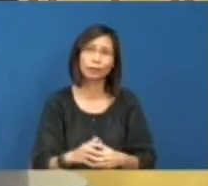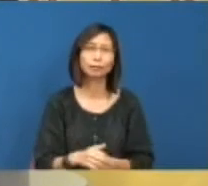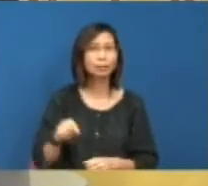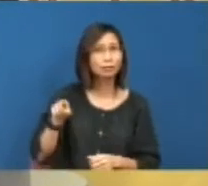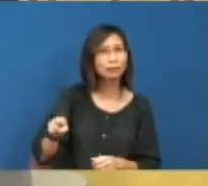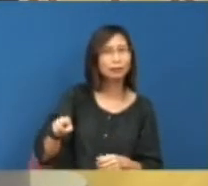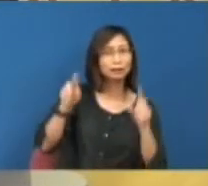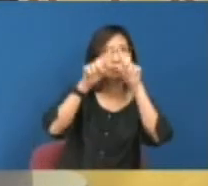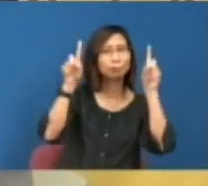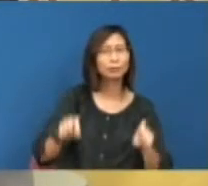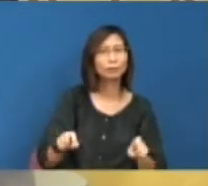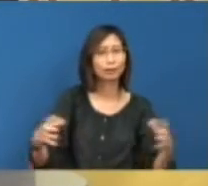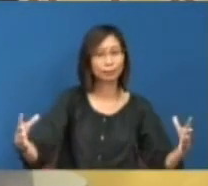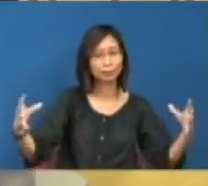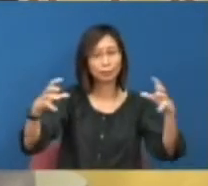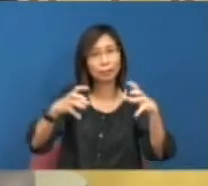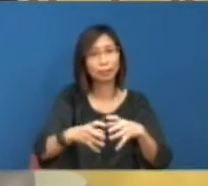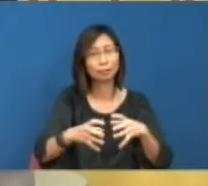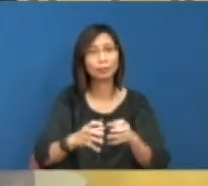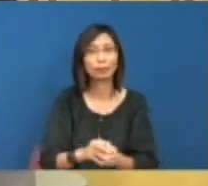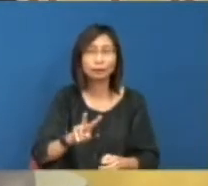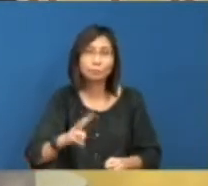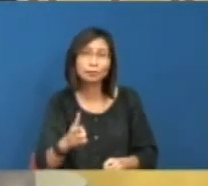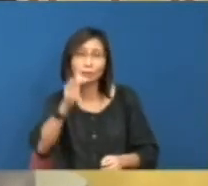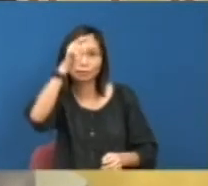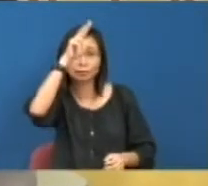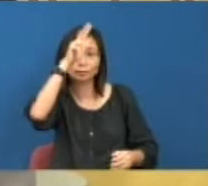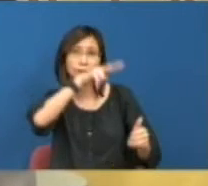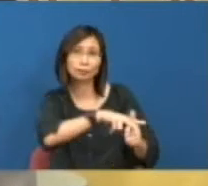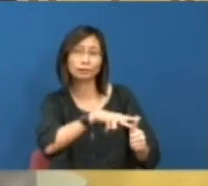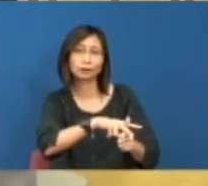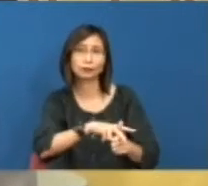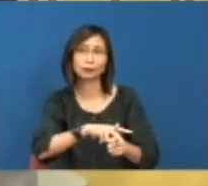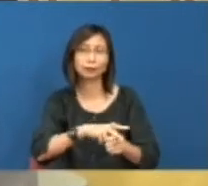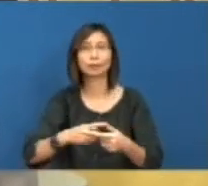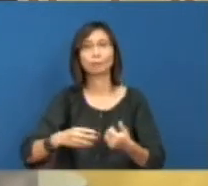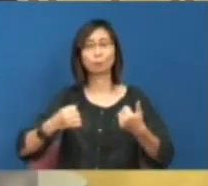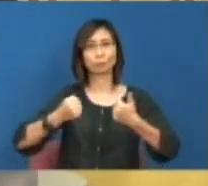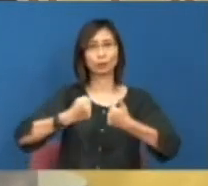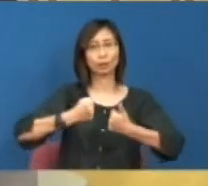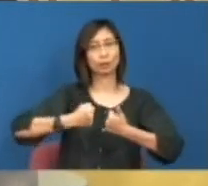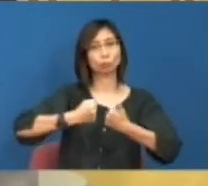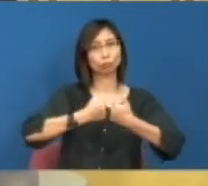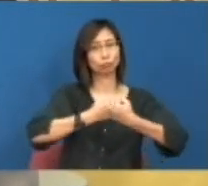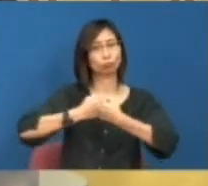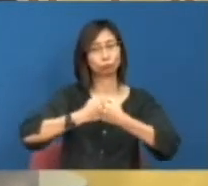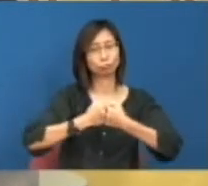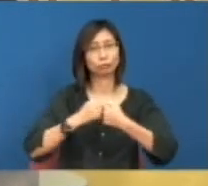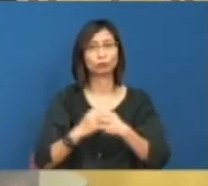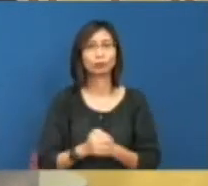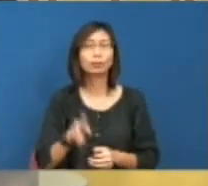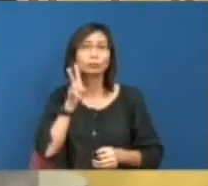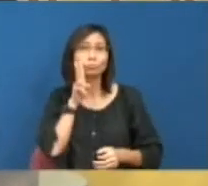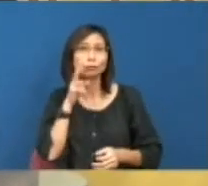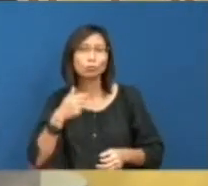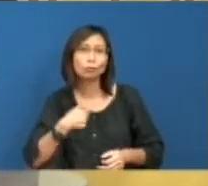題凝結成，就是說變成一個政治的抗爭，就是說如果我們連